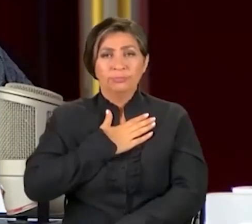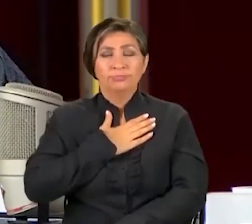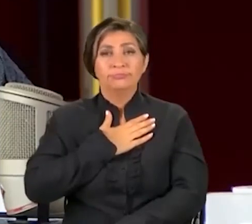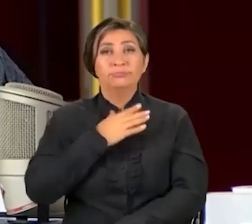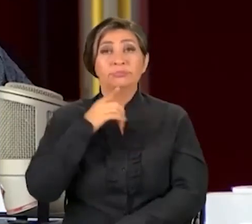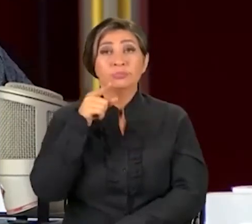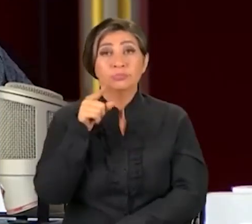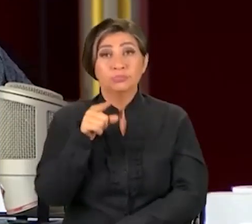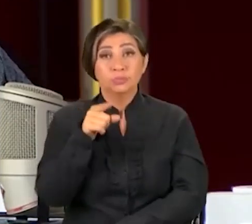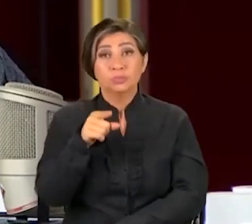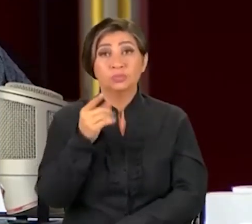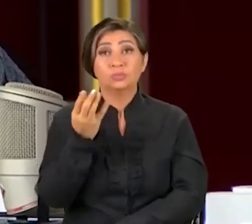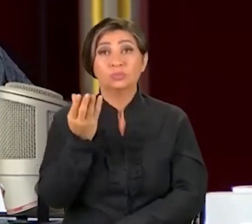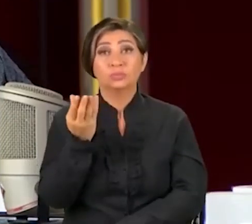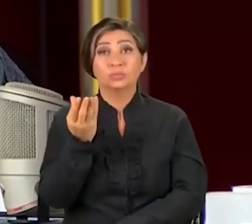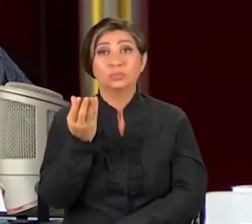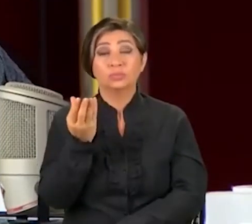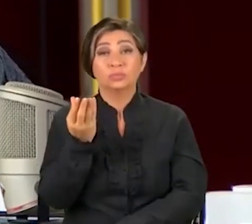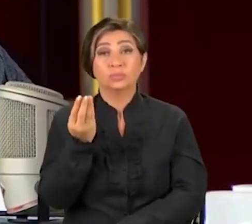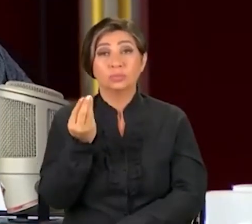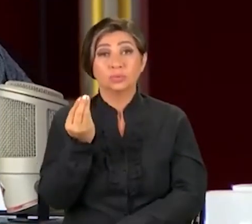bu bunun çok